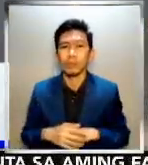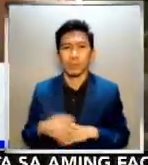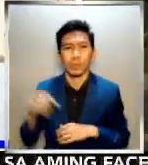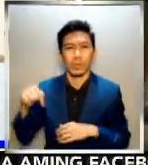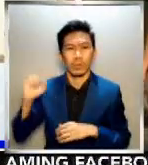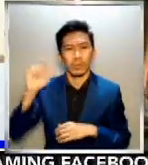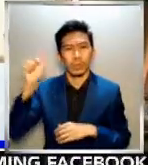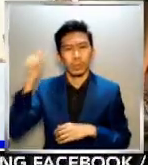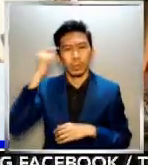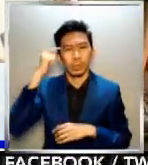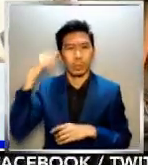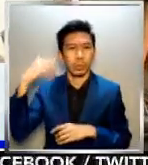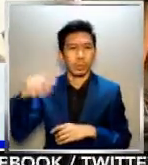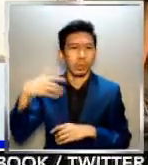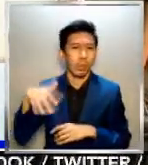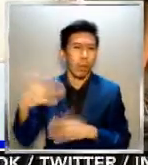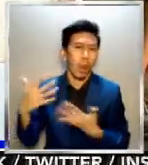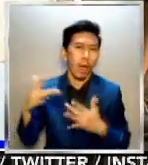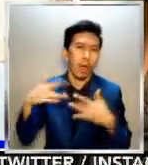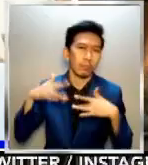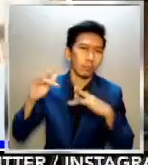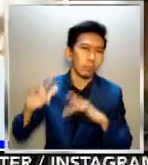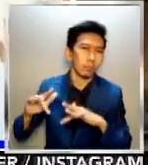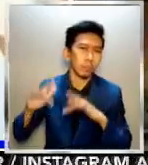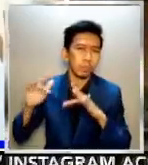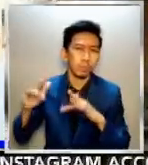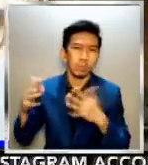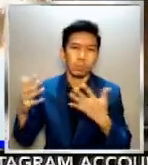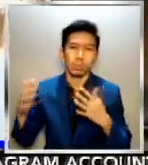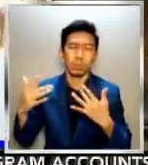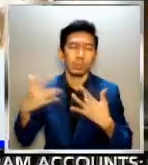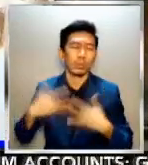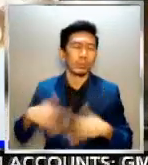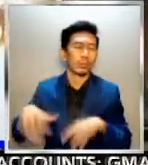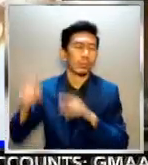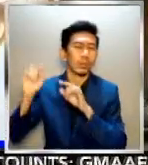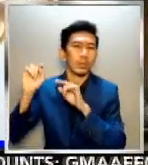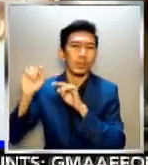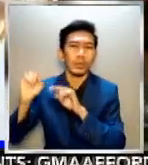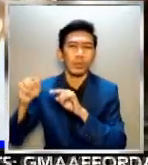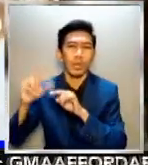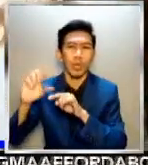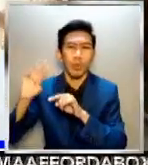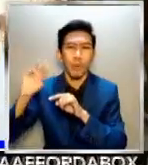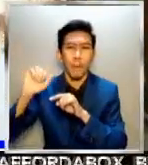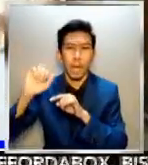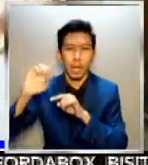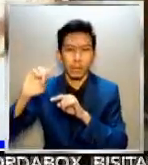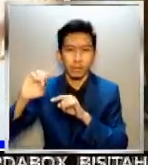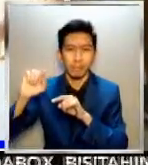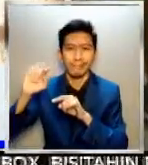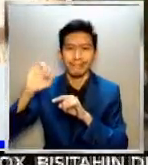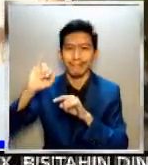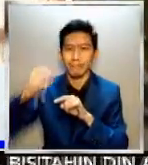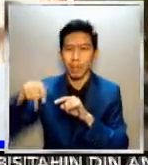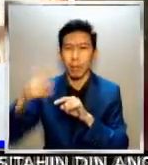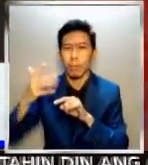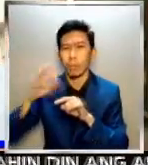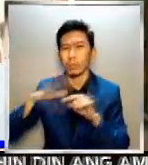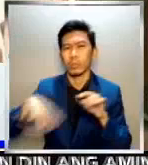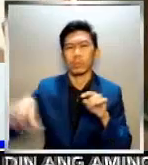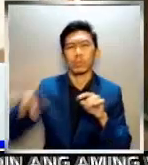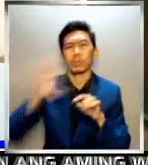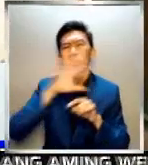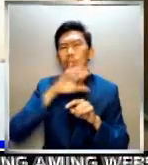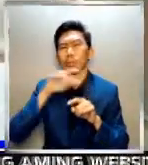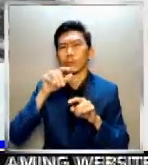ng pagmamalasakit sa mga katutubong lumad at maging ng kabuuan ng